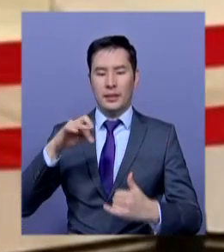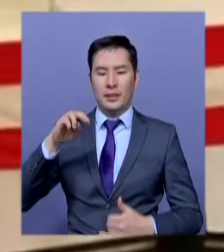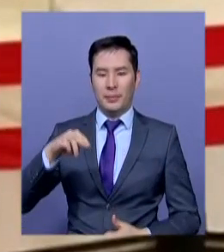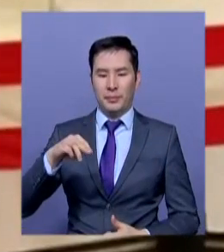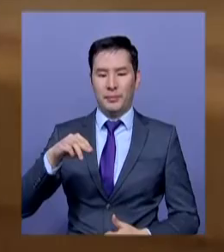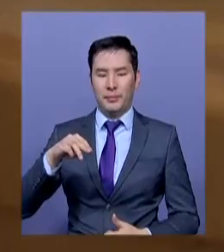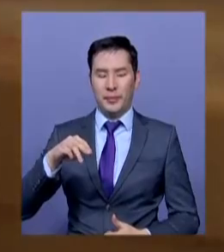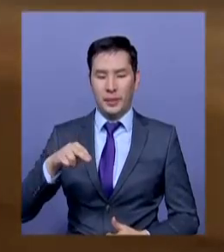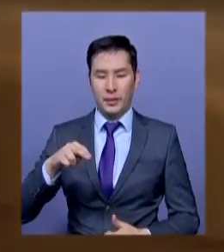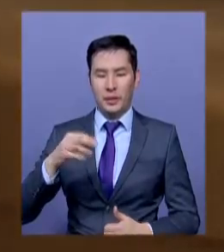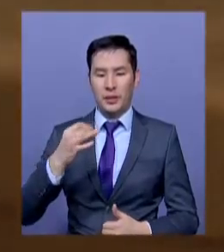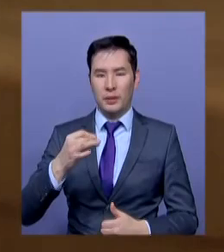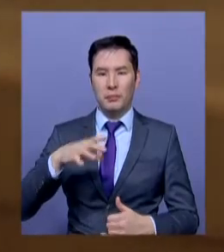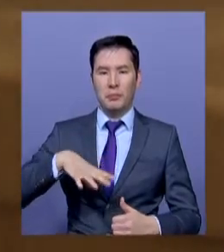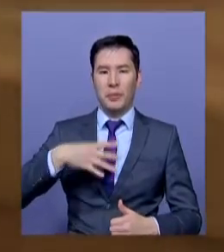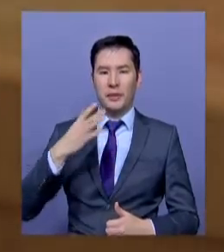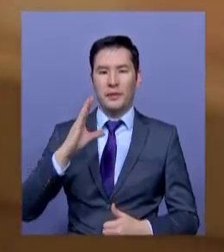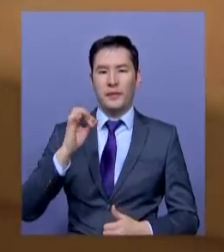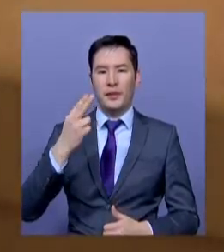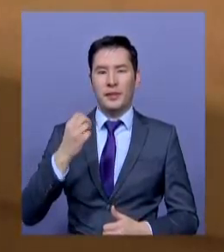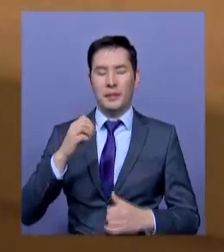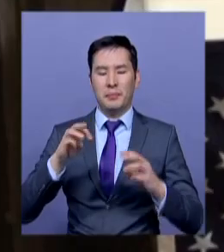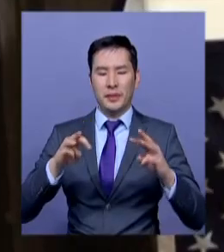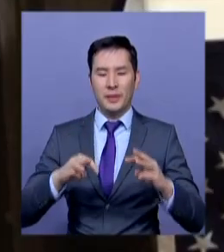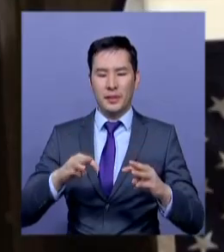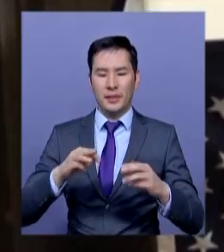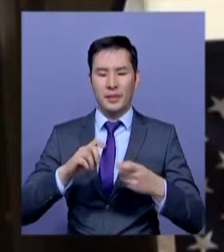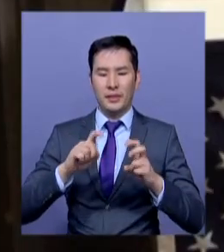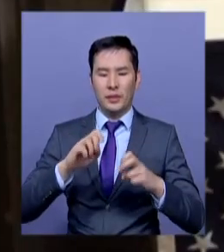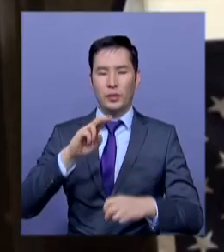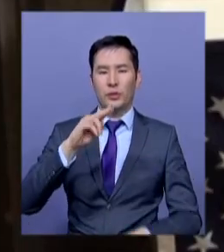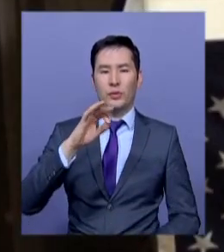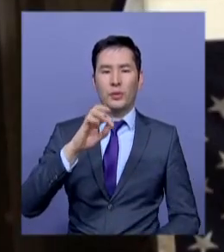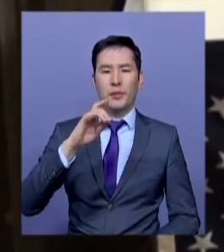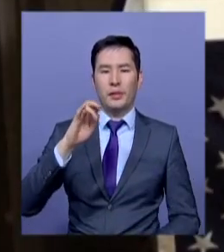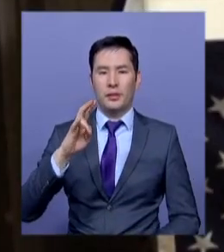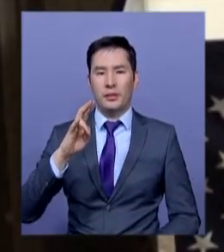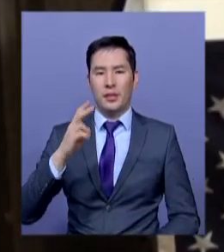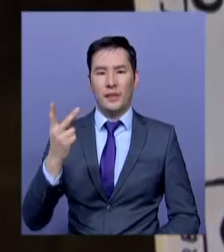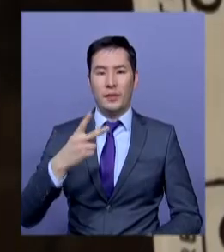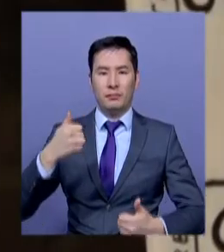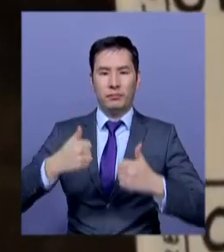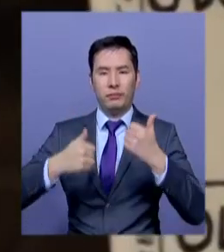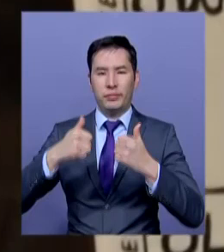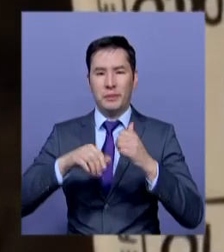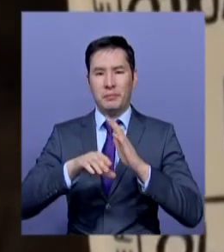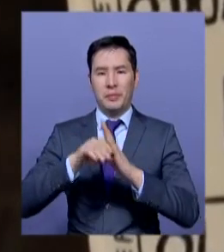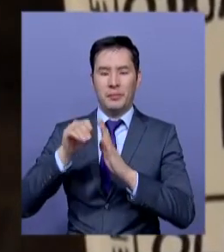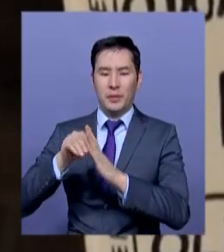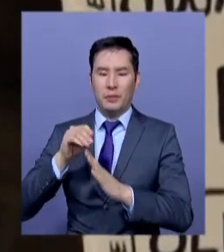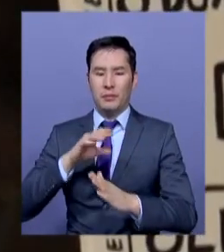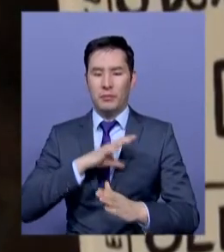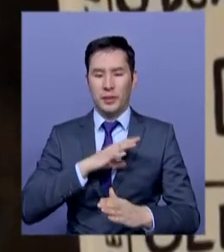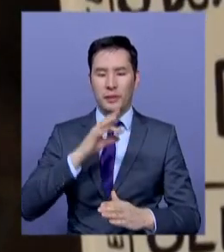республикашыл Дональд Трамп пен бұрынғы вице-президент демократ Джо Байден үмітті. Аталған елде Нұрсултан уақыты бойынша күндізгі